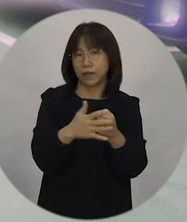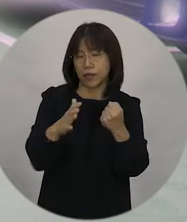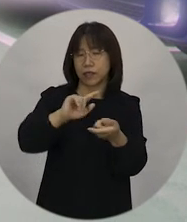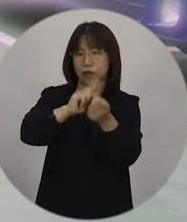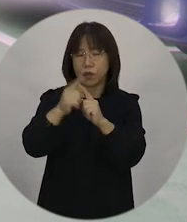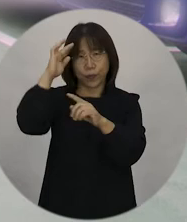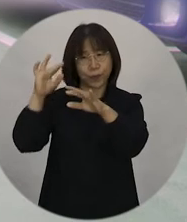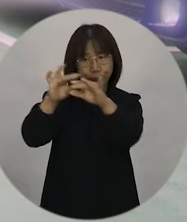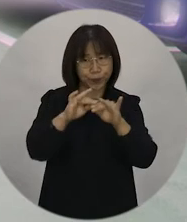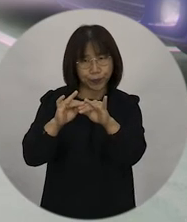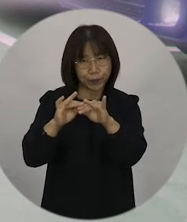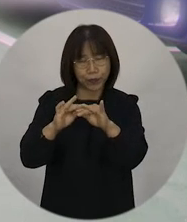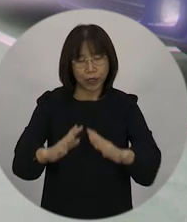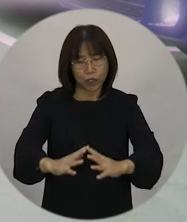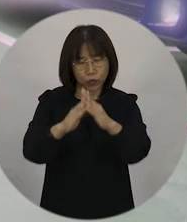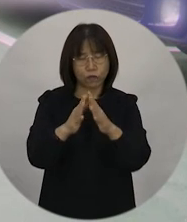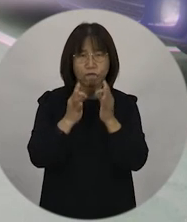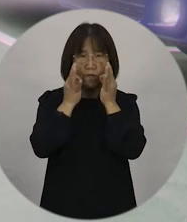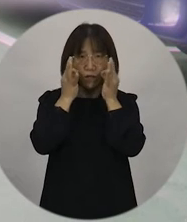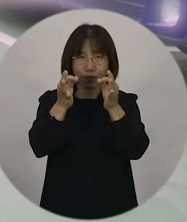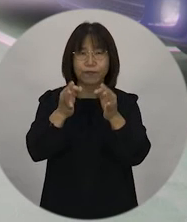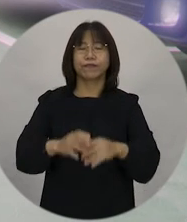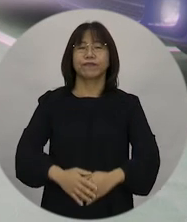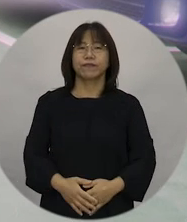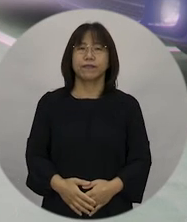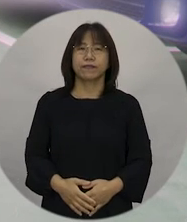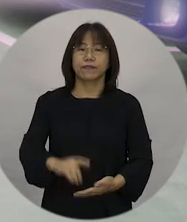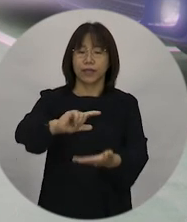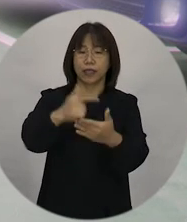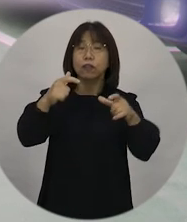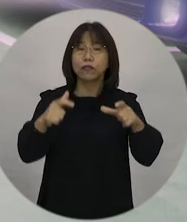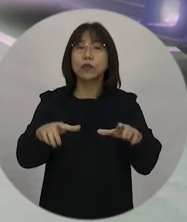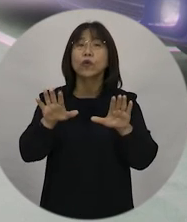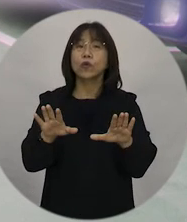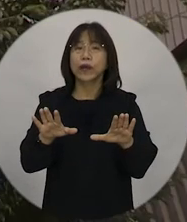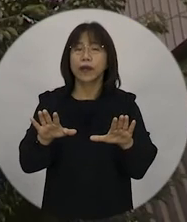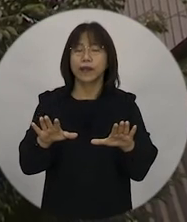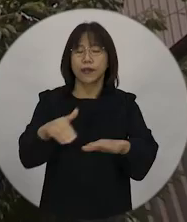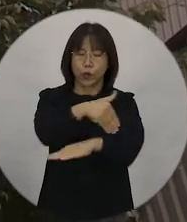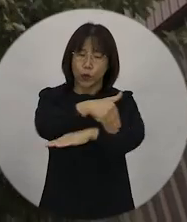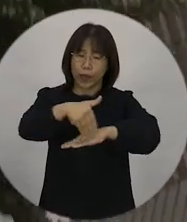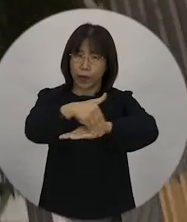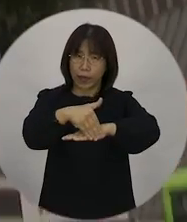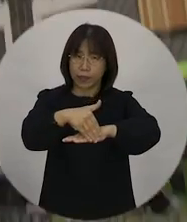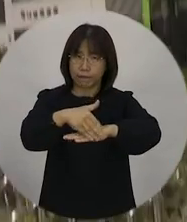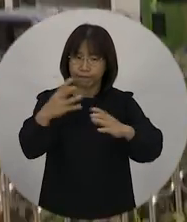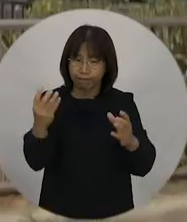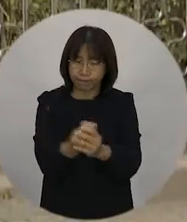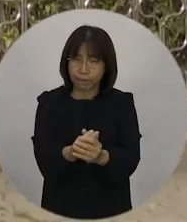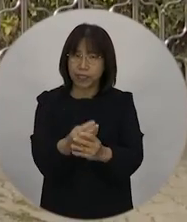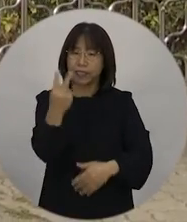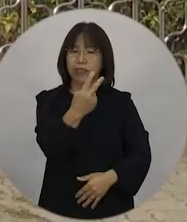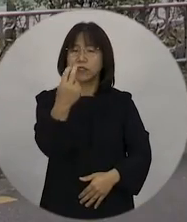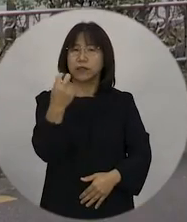공간인만큼 주민과의 공감대에 쌓아가면서 권리의 차질없도록 최선을 다하겠습니다 강서구는 올해 중기